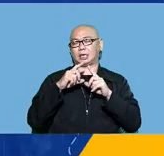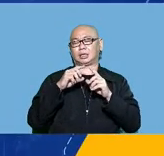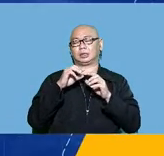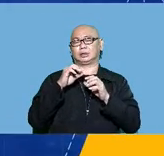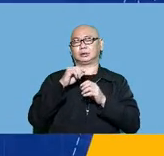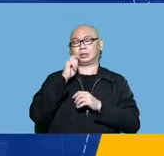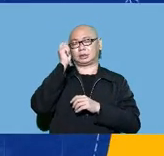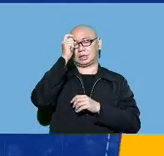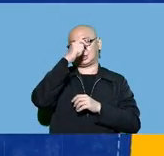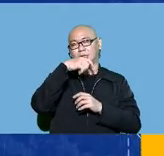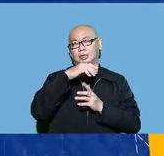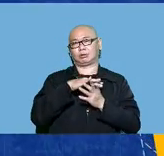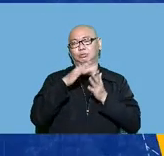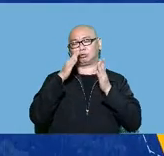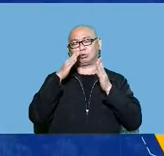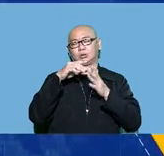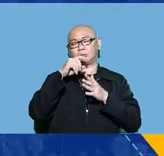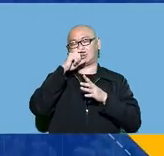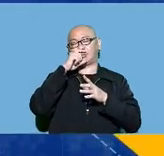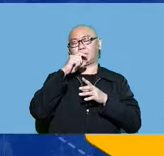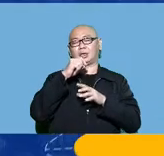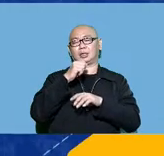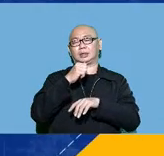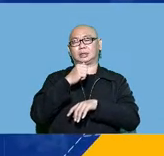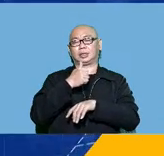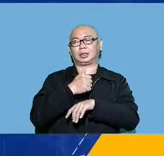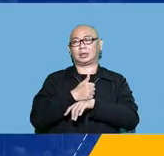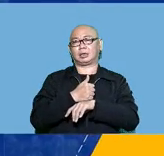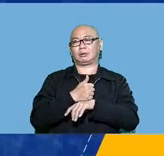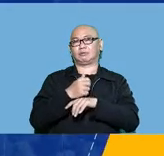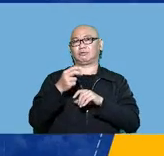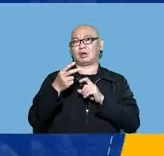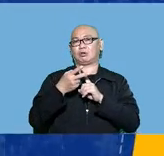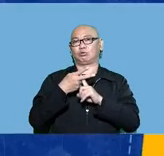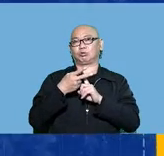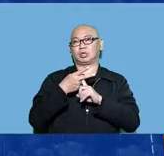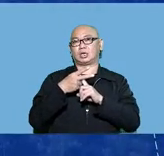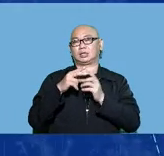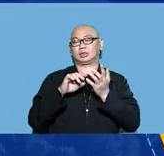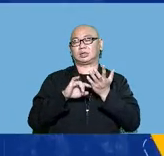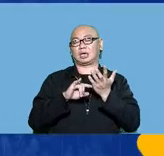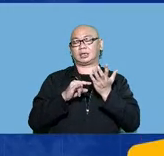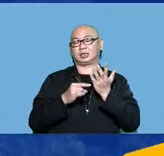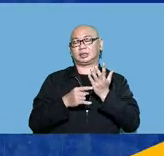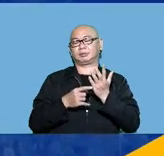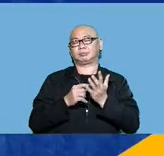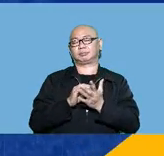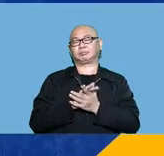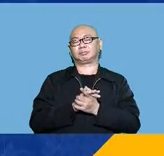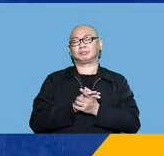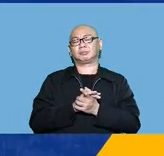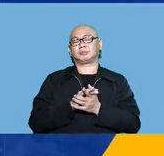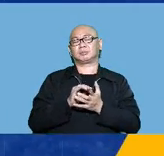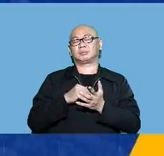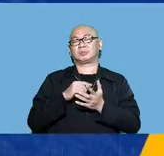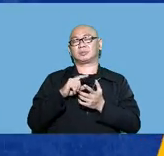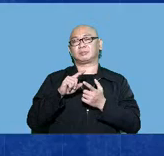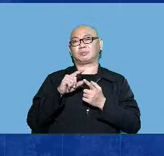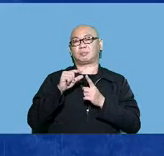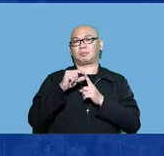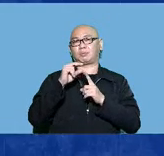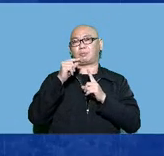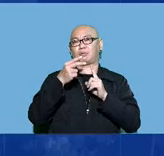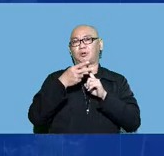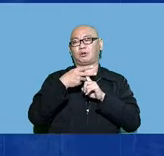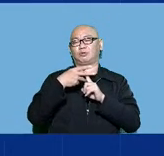Bapak Dekan Fakultas Teknik Profesor Nur Kudus, Profesor Agus Nuryatin, sama dengan Prof. Eko,